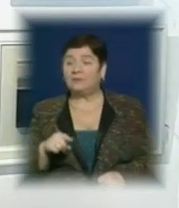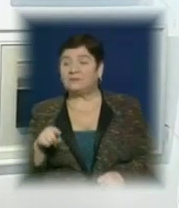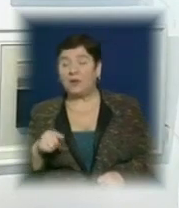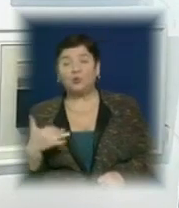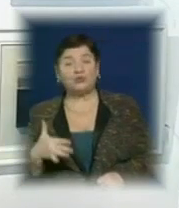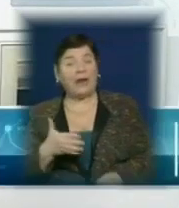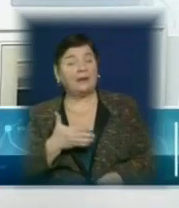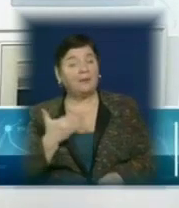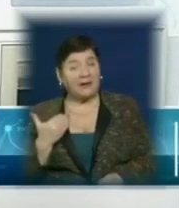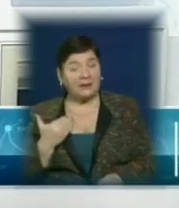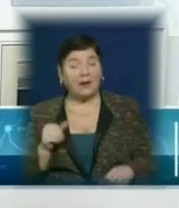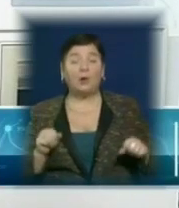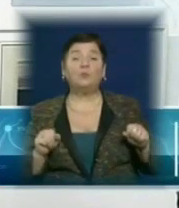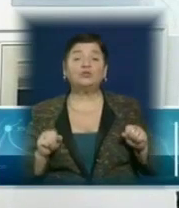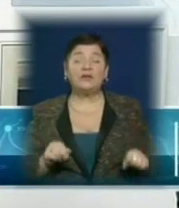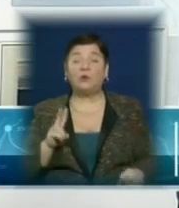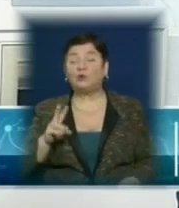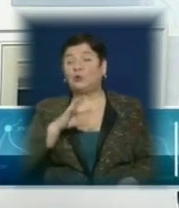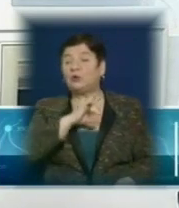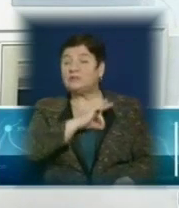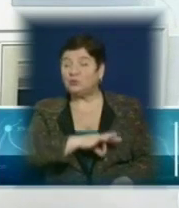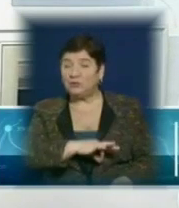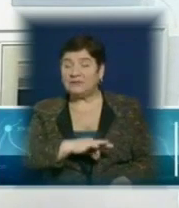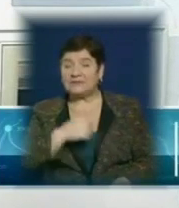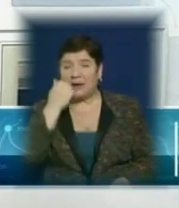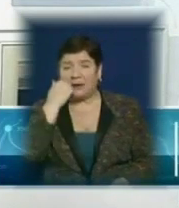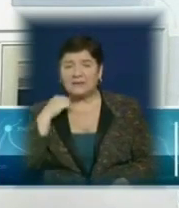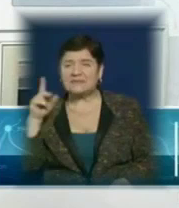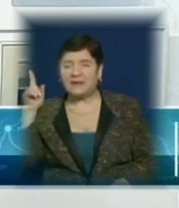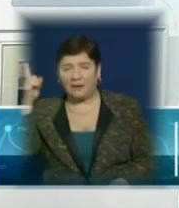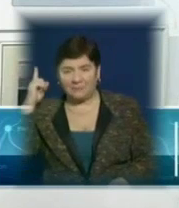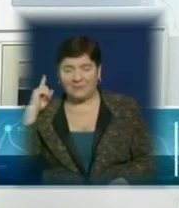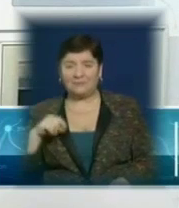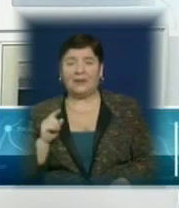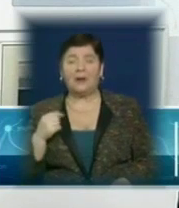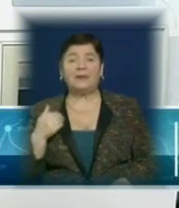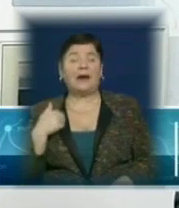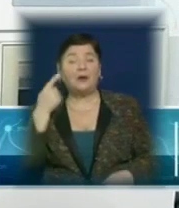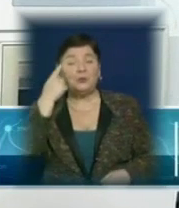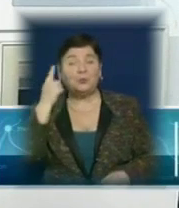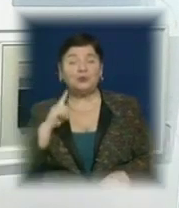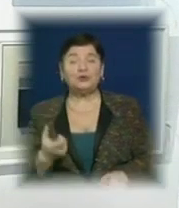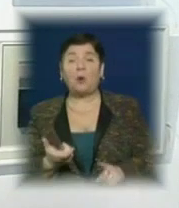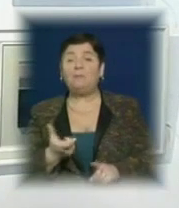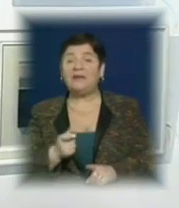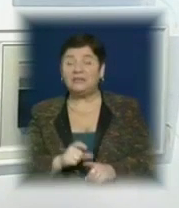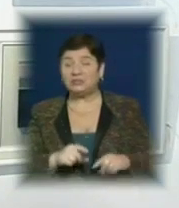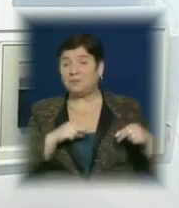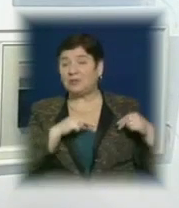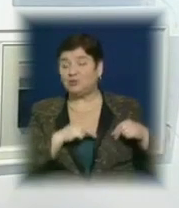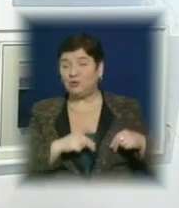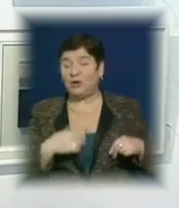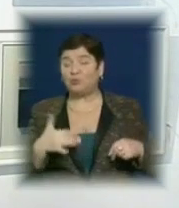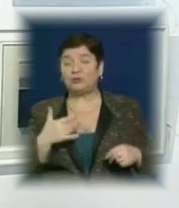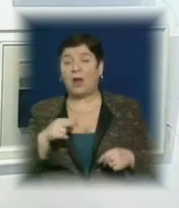вже немає. Можливо, хтось і користується тими стереотипами ще по сьогоднішній день, Ну, я думаю, більшість художників вже працює зовсім